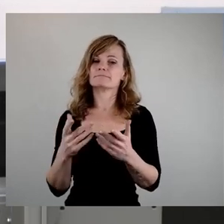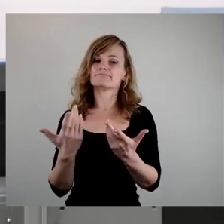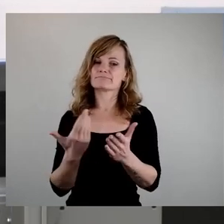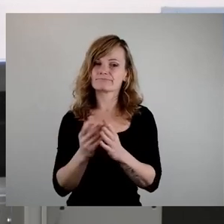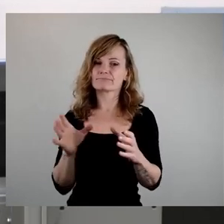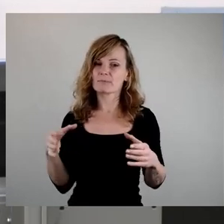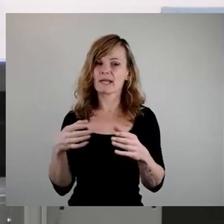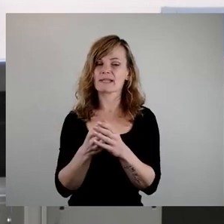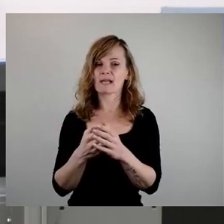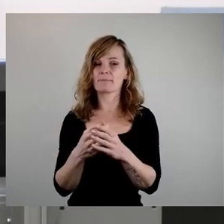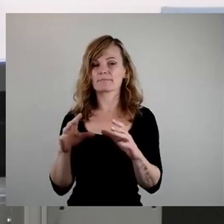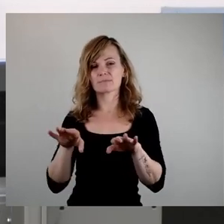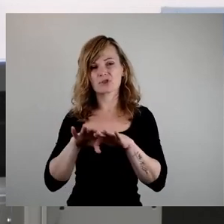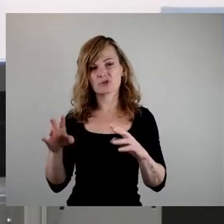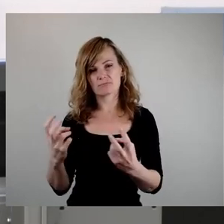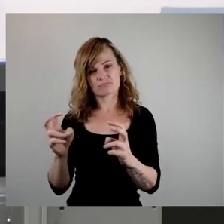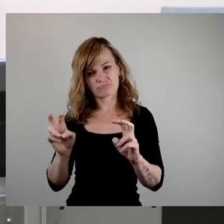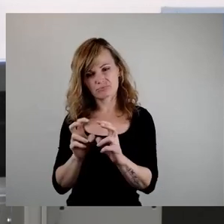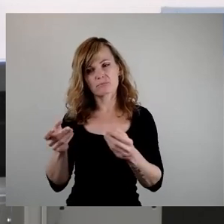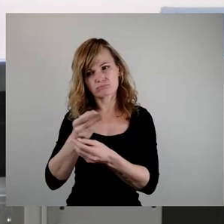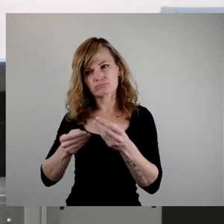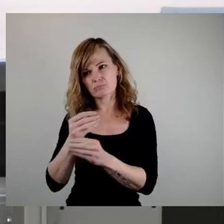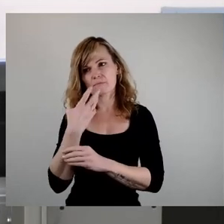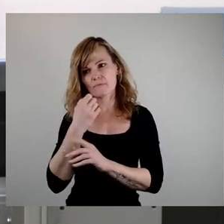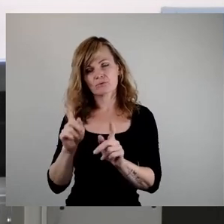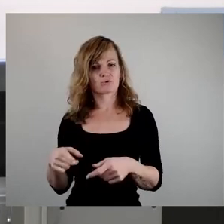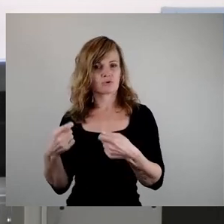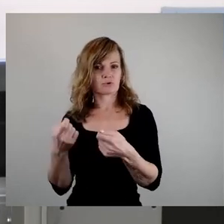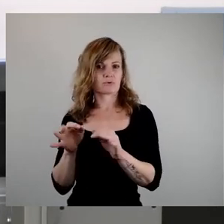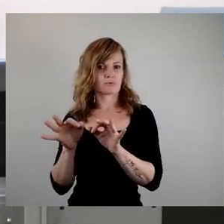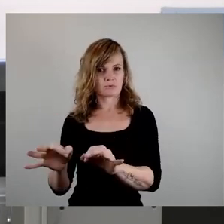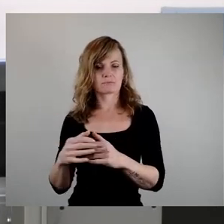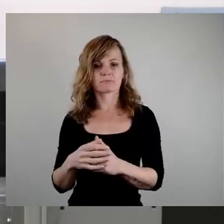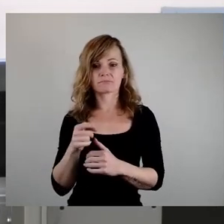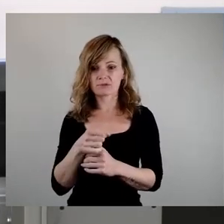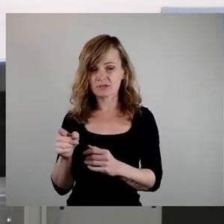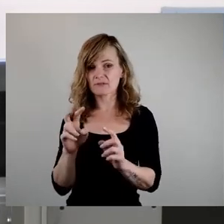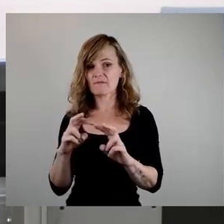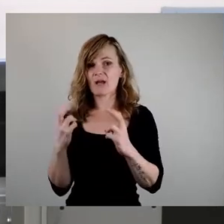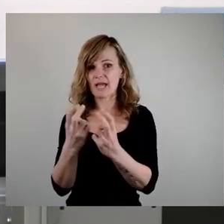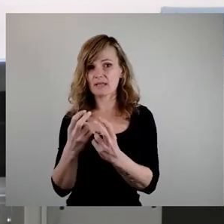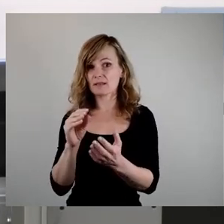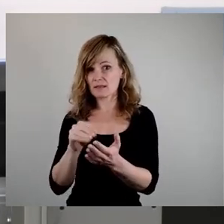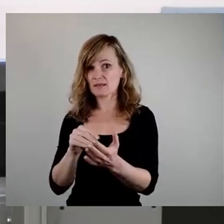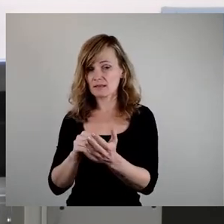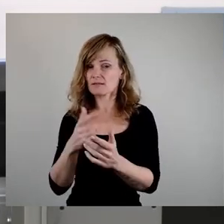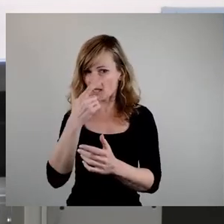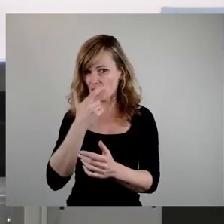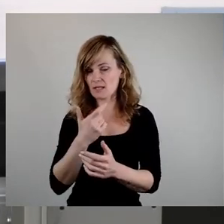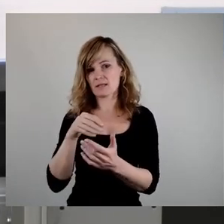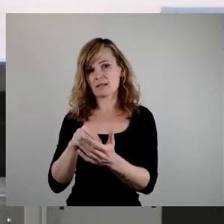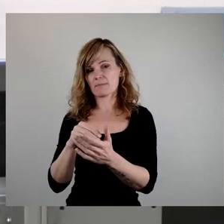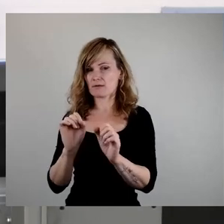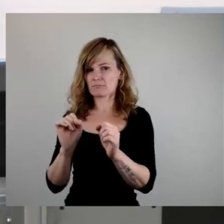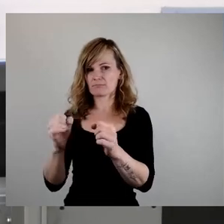dann, dass sich dort auch, sagen wir mal, wirklich die großen Vereine dann, die wir dort auch mit angesprochen haben, sich tatsächlich auch ernsthaft mit beteiligen und dass wir am Ende vielleicht das wirklich schaffen